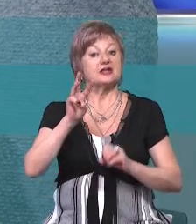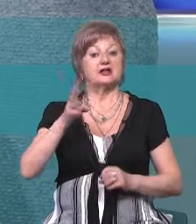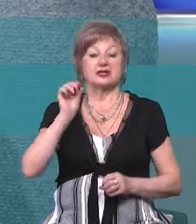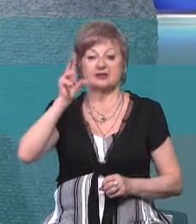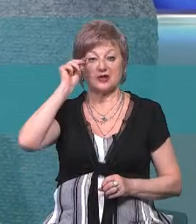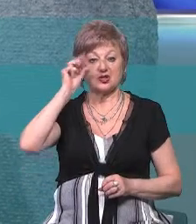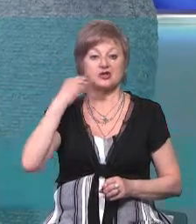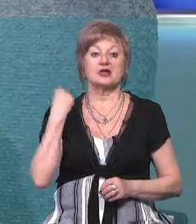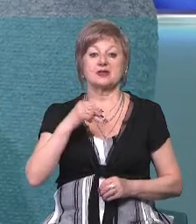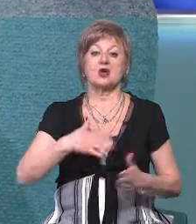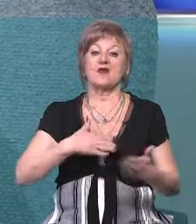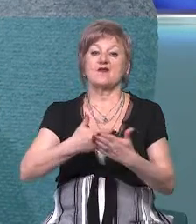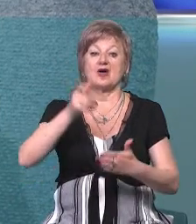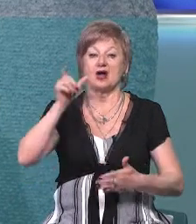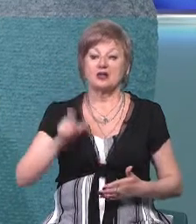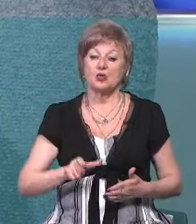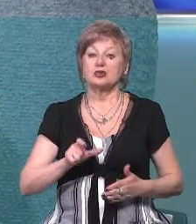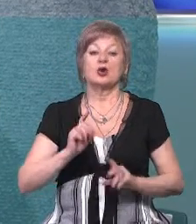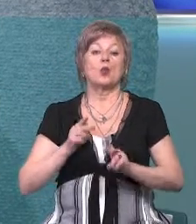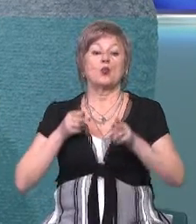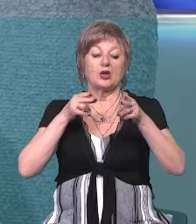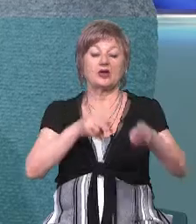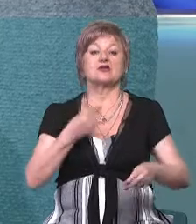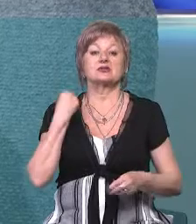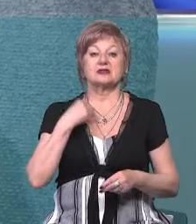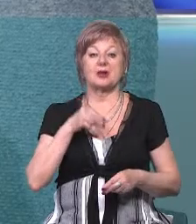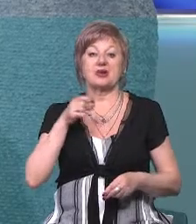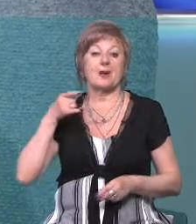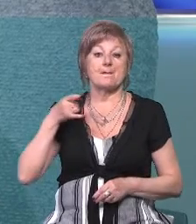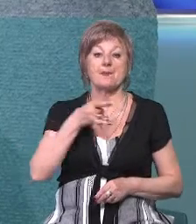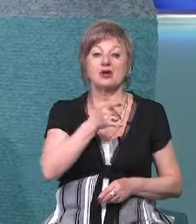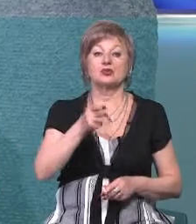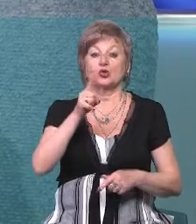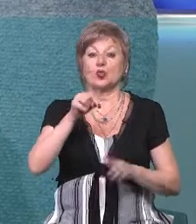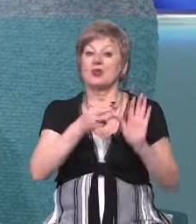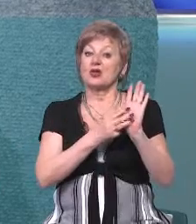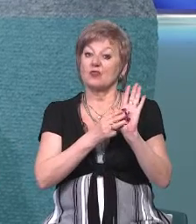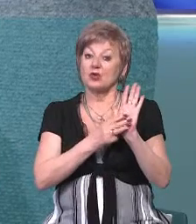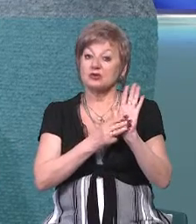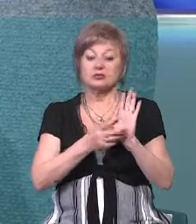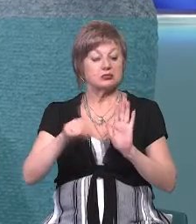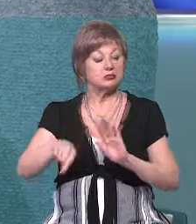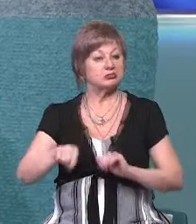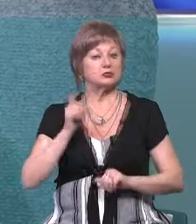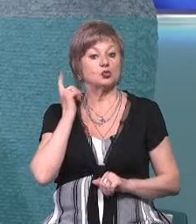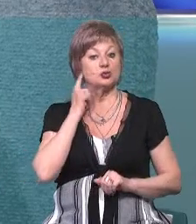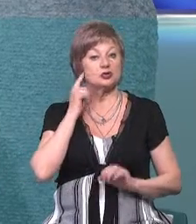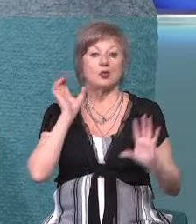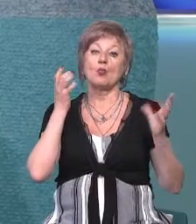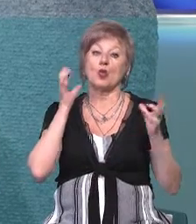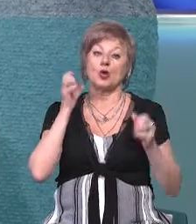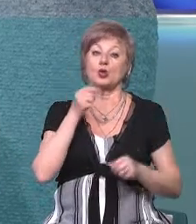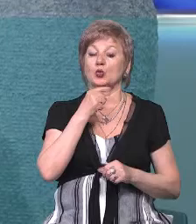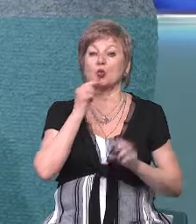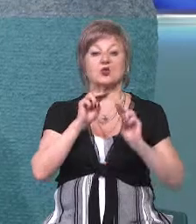червня запорізький волонтер Андрій Ярмохін їхав у запорізькій маршрутці номер 80. У салоні почув радіо